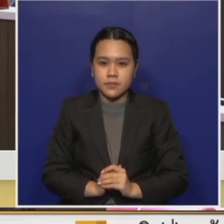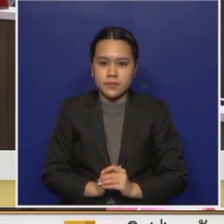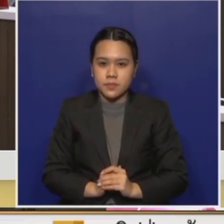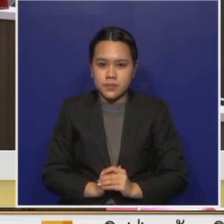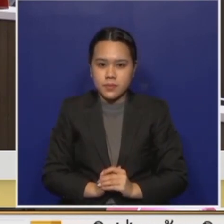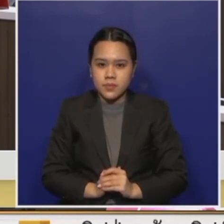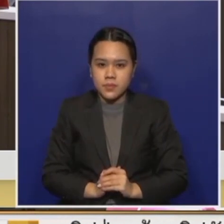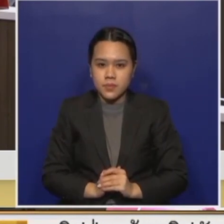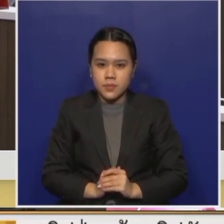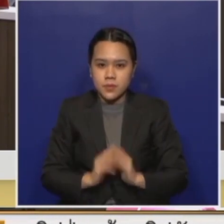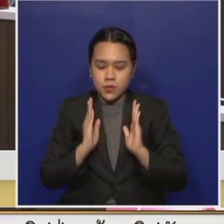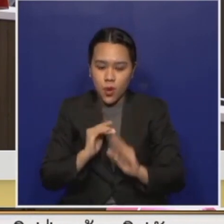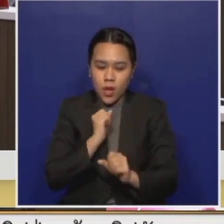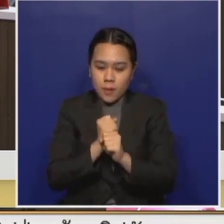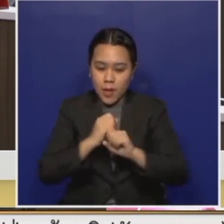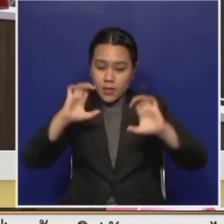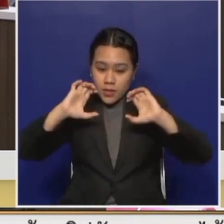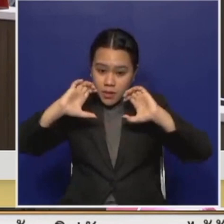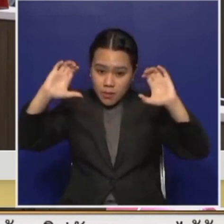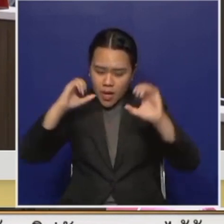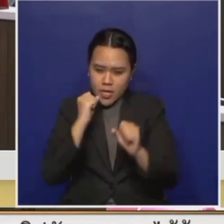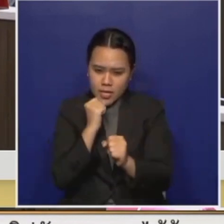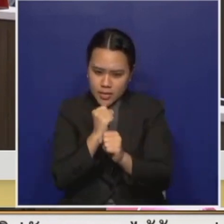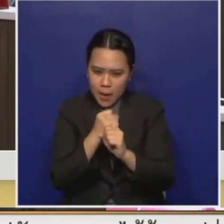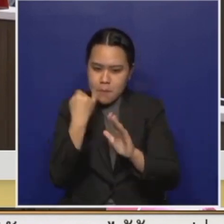จนทรัฐก็ทำผิดต่อหนวยงานของรัฐเอง